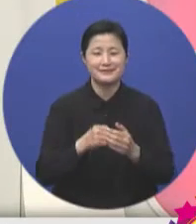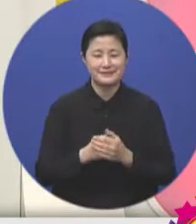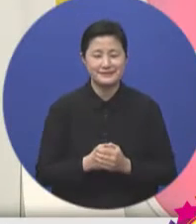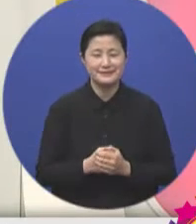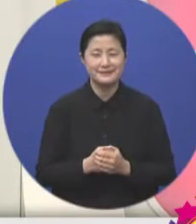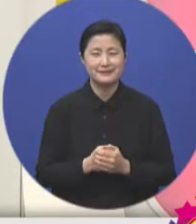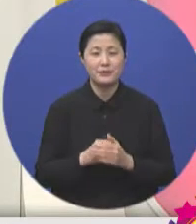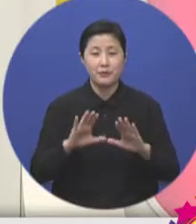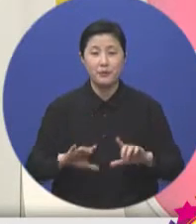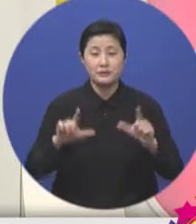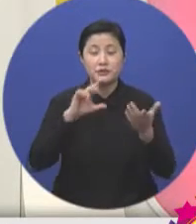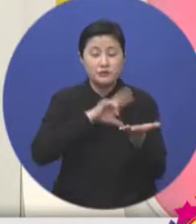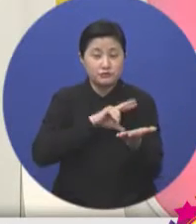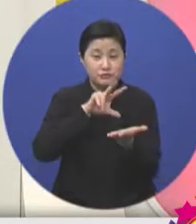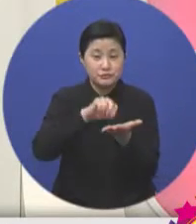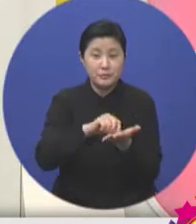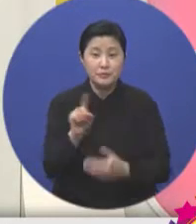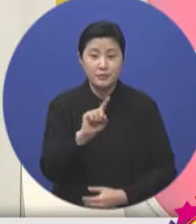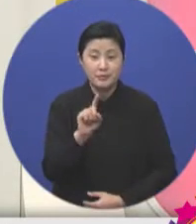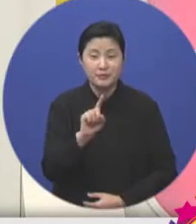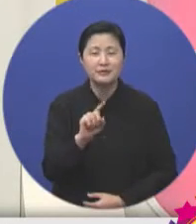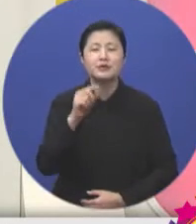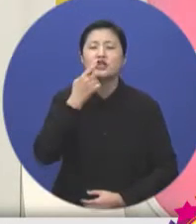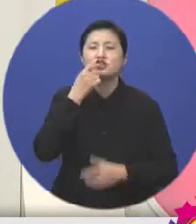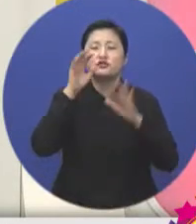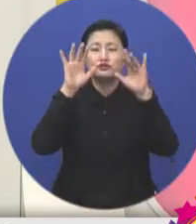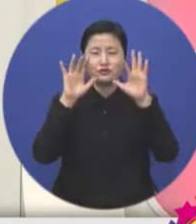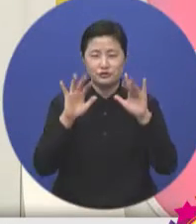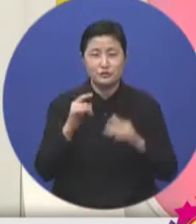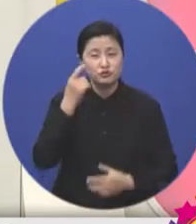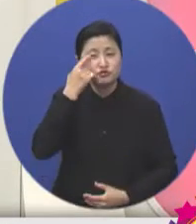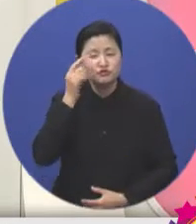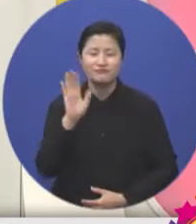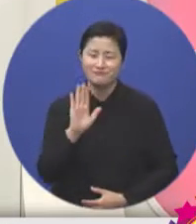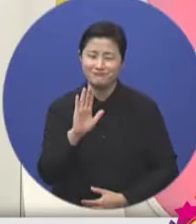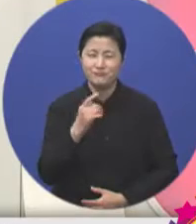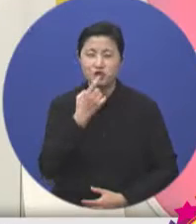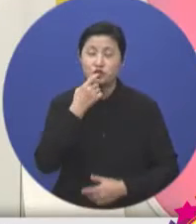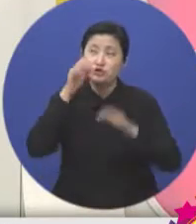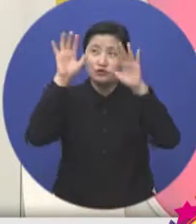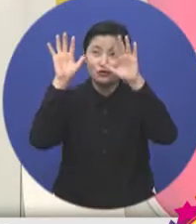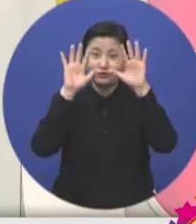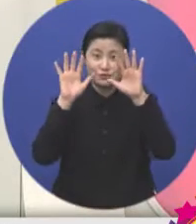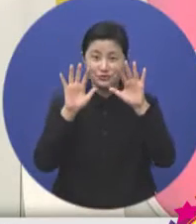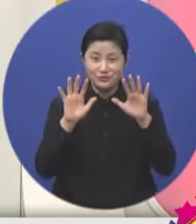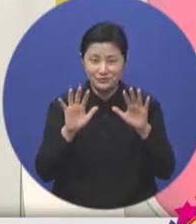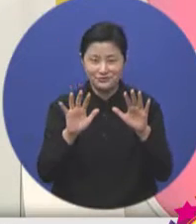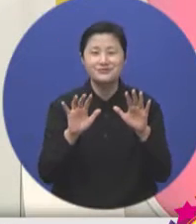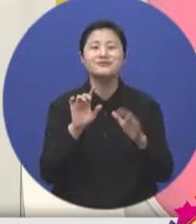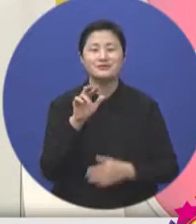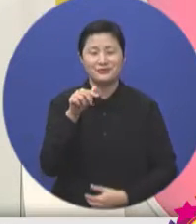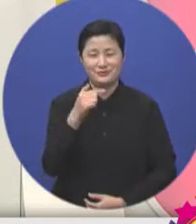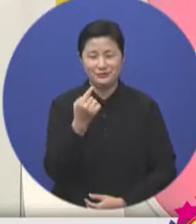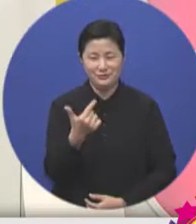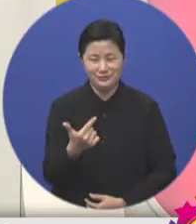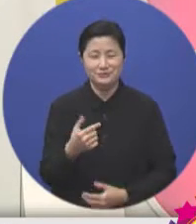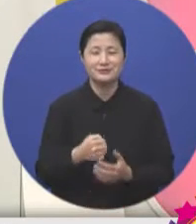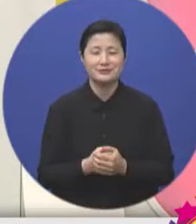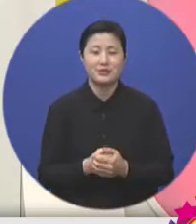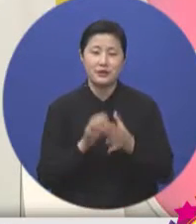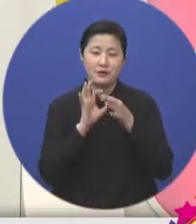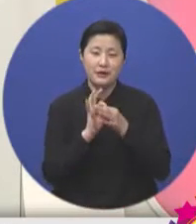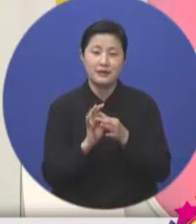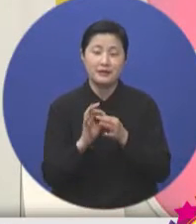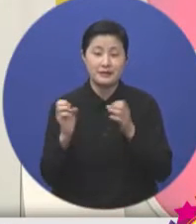오늘의 주제는요. 바로 눈입니다. 이 눈 아니죠. 하늘에서 내리는 눈입니다. 관련된